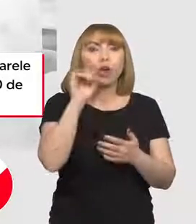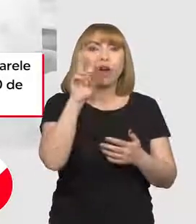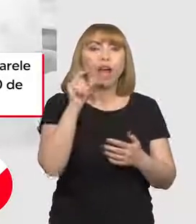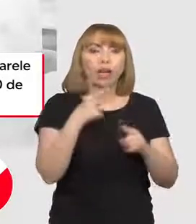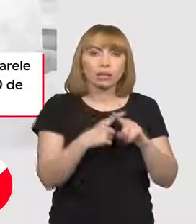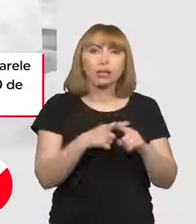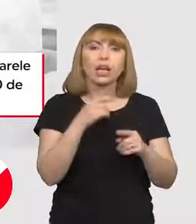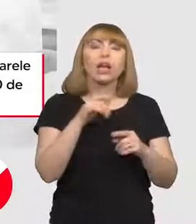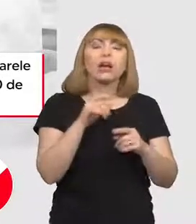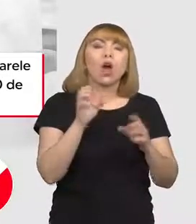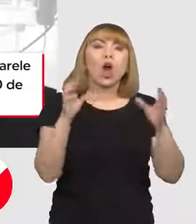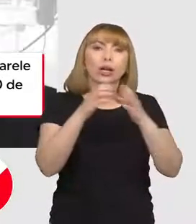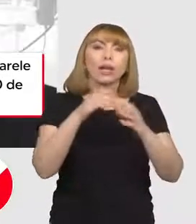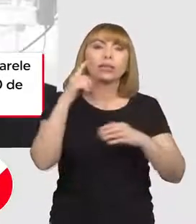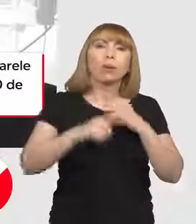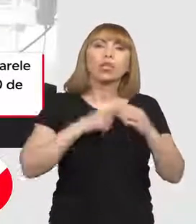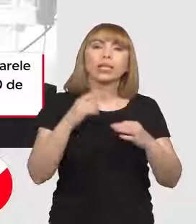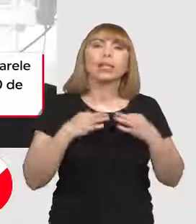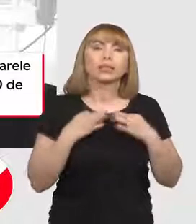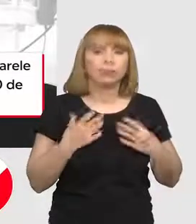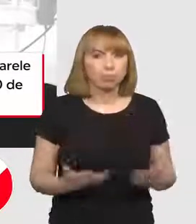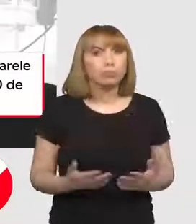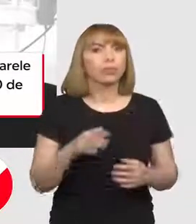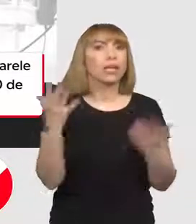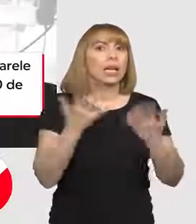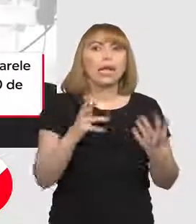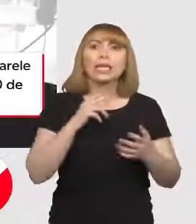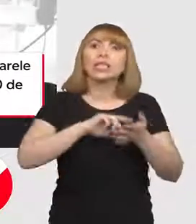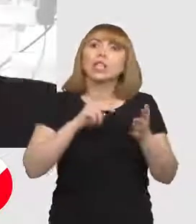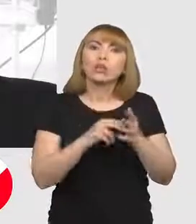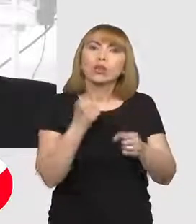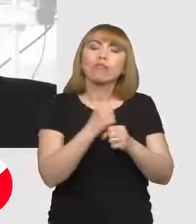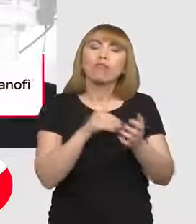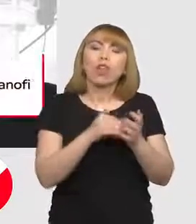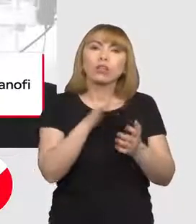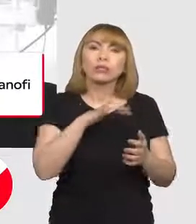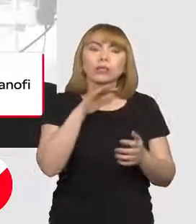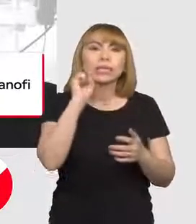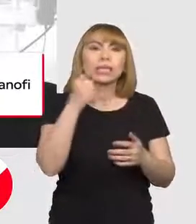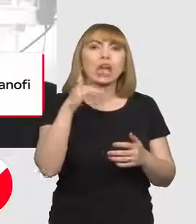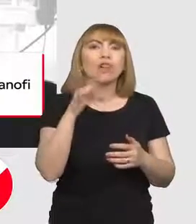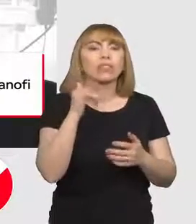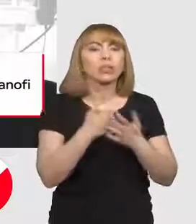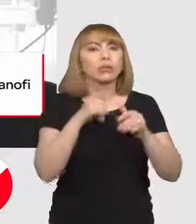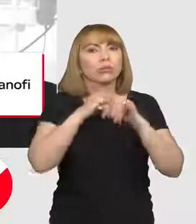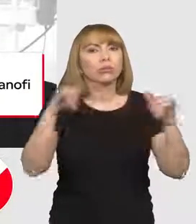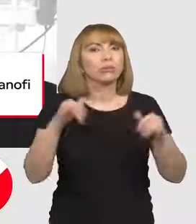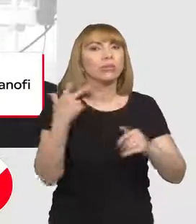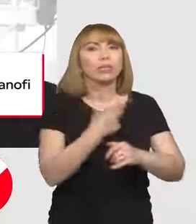organizației Mondiale a sănătății Care este tehnologia folosită de cei de la sa nu fie pentru dezvoltarea serului